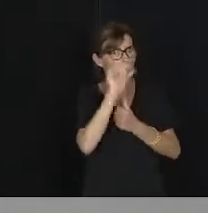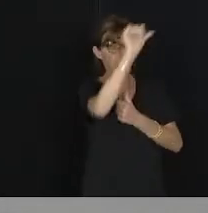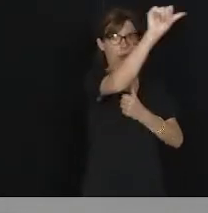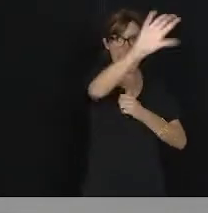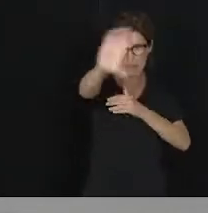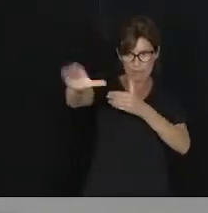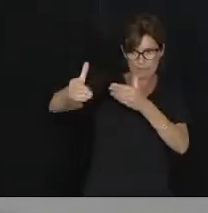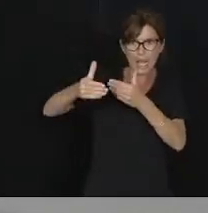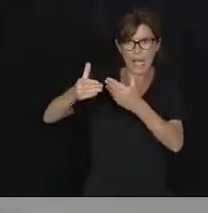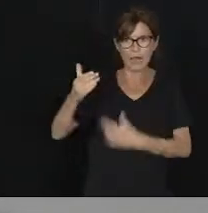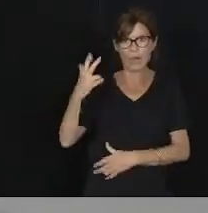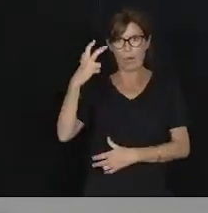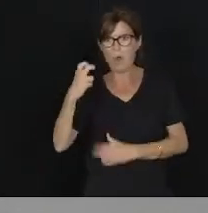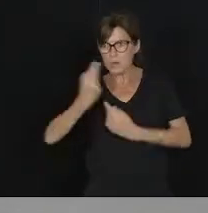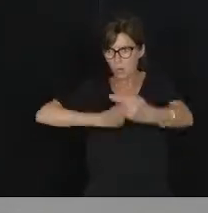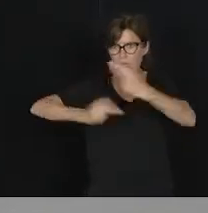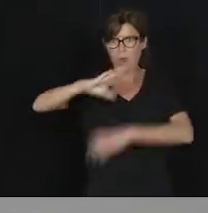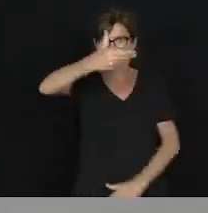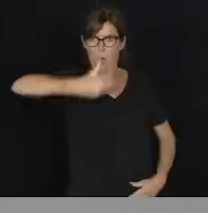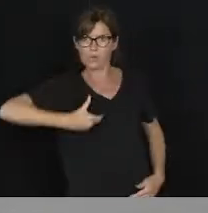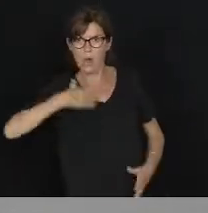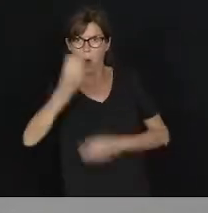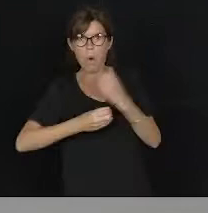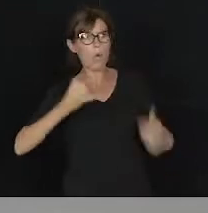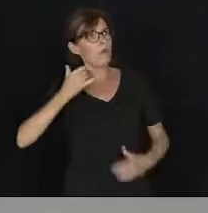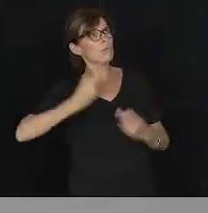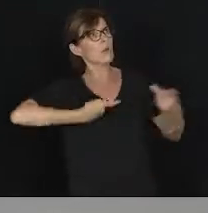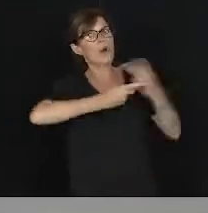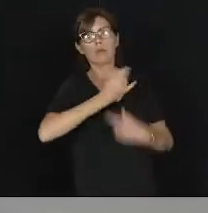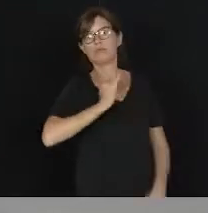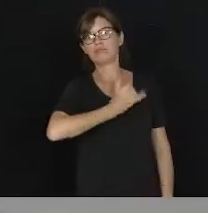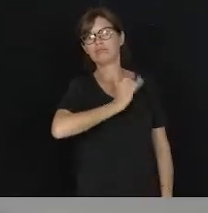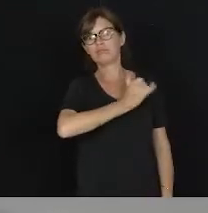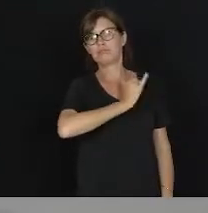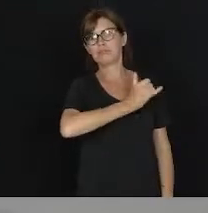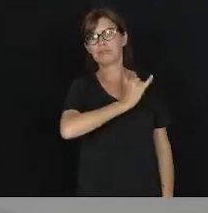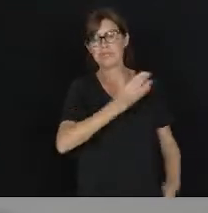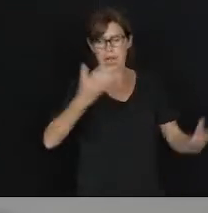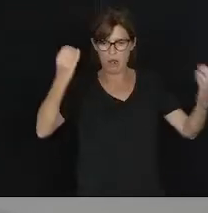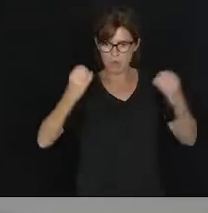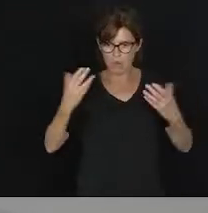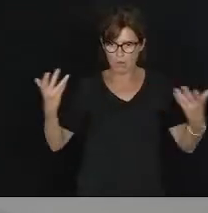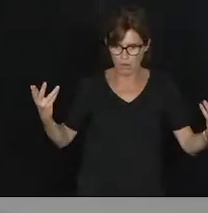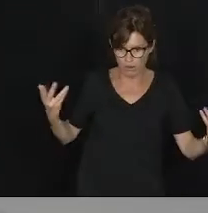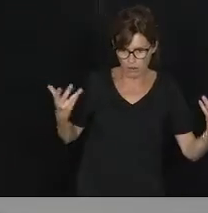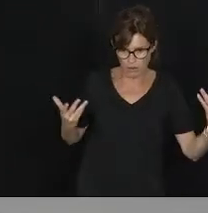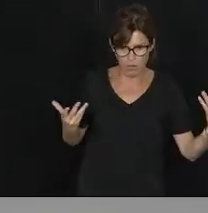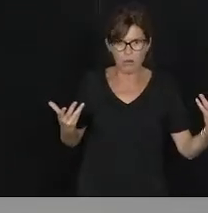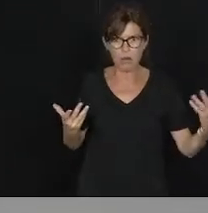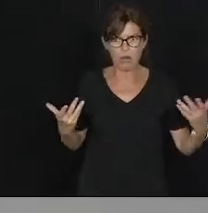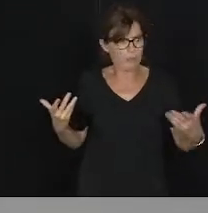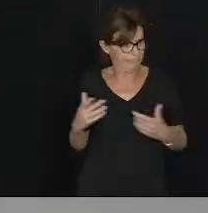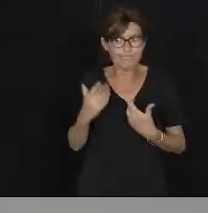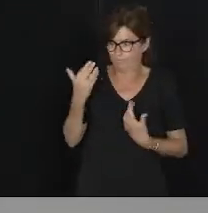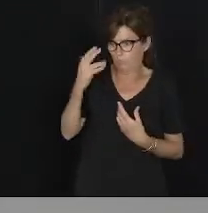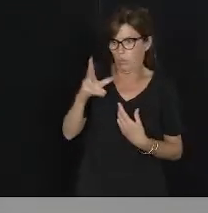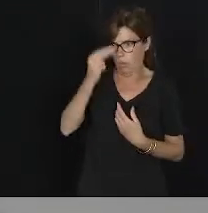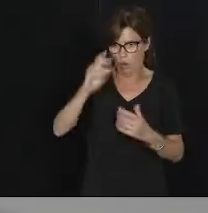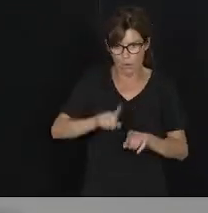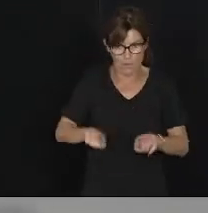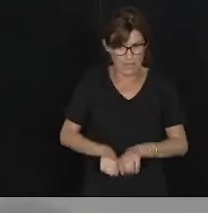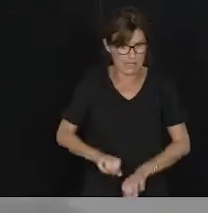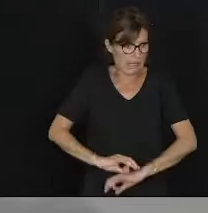épistolaire qui en même temps semble rapprocher les conjoints, mais leur fait aussi éprouver d'une certaine façon la distance qui les